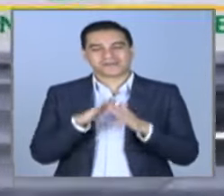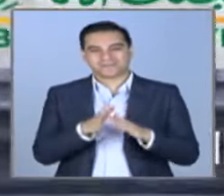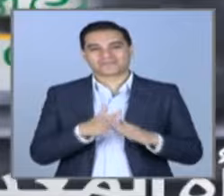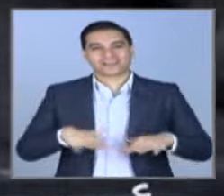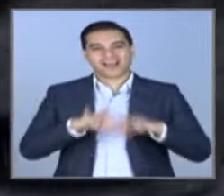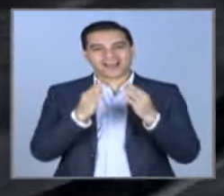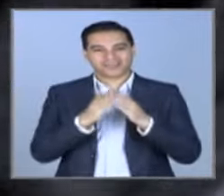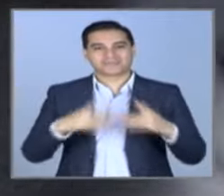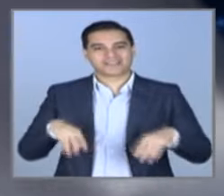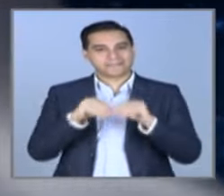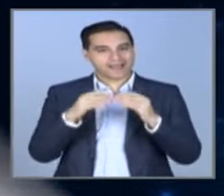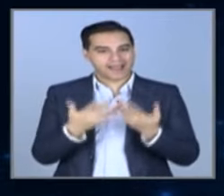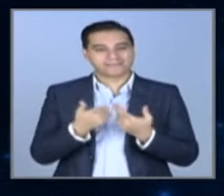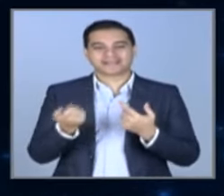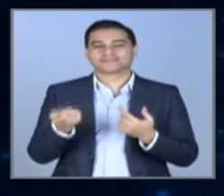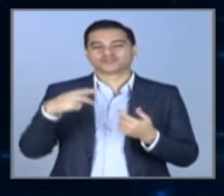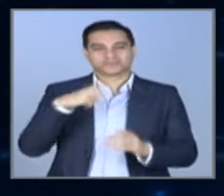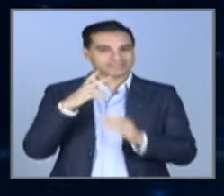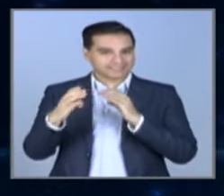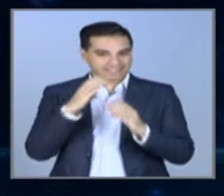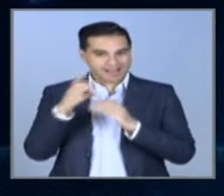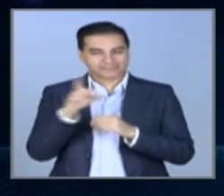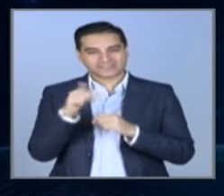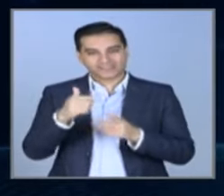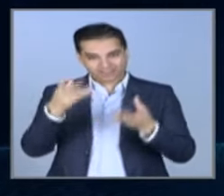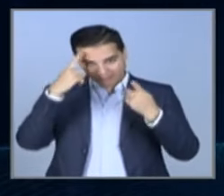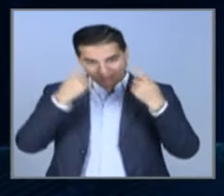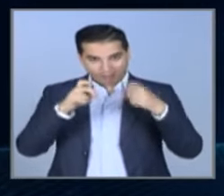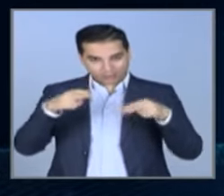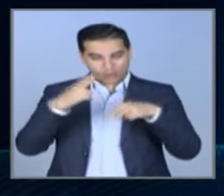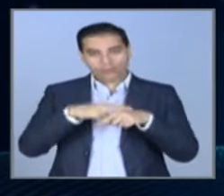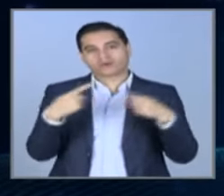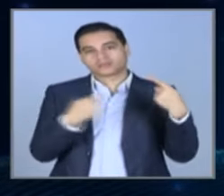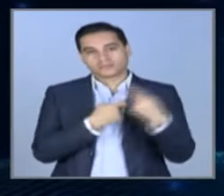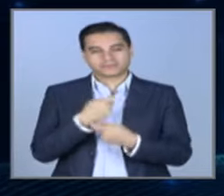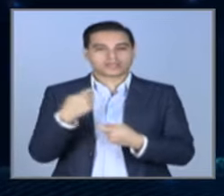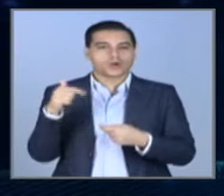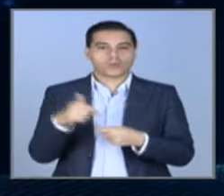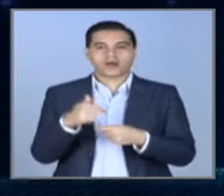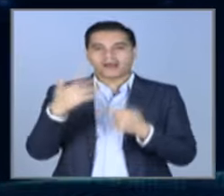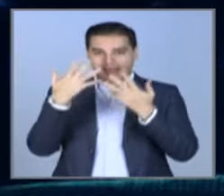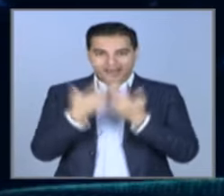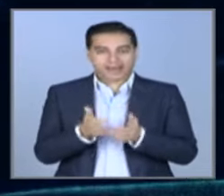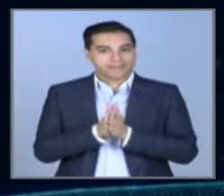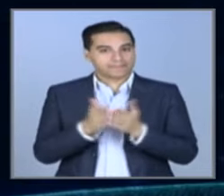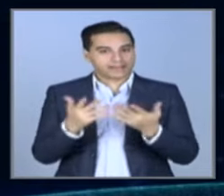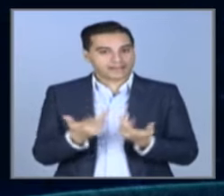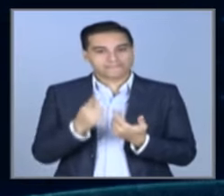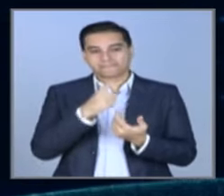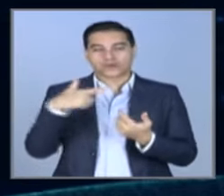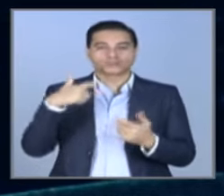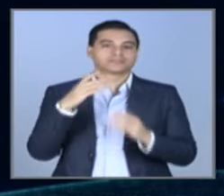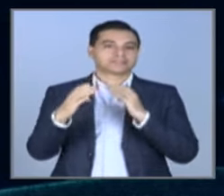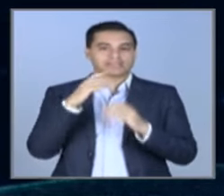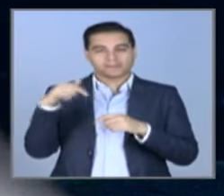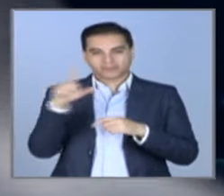وبكده عائلات مصر جمعت 85 نقطه في فقره تحت الضغط وضربات الجزاء، ويبقى الرصيد لحد دلوقتي